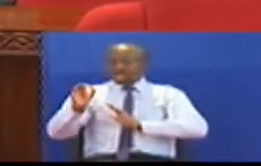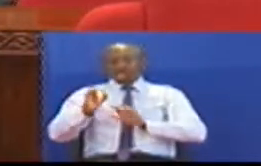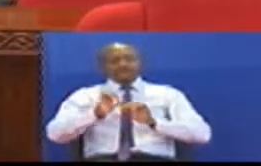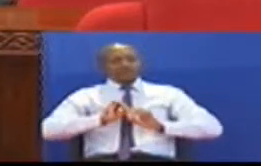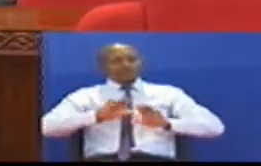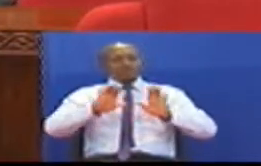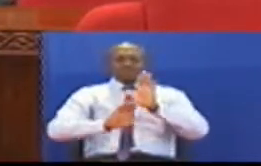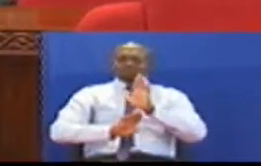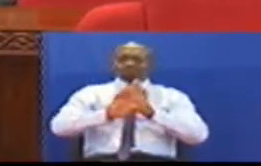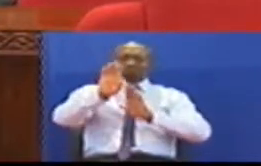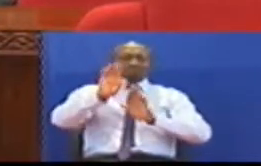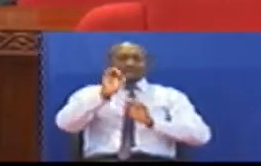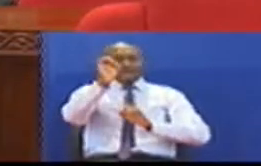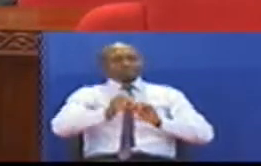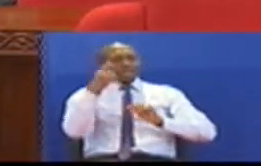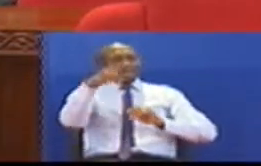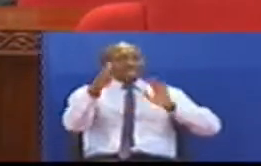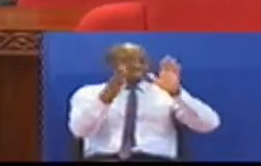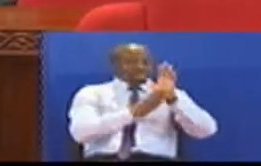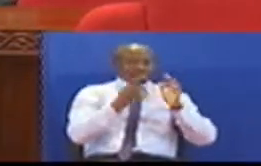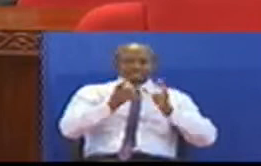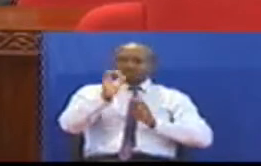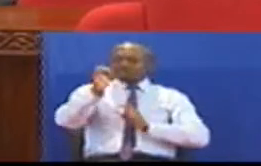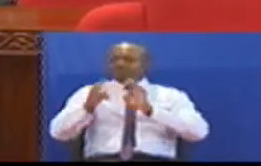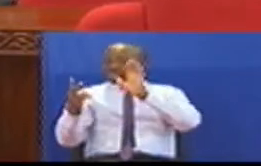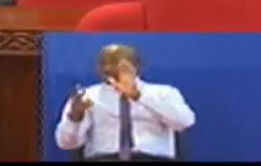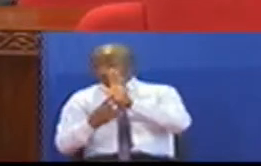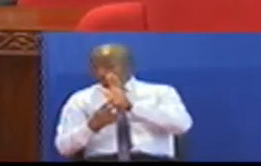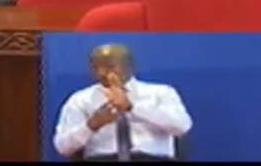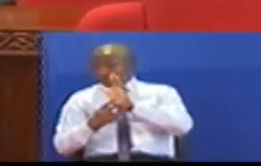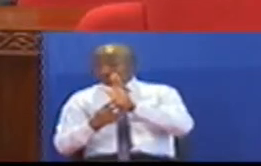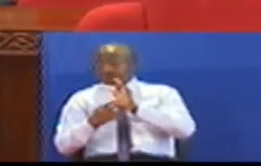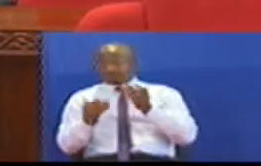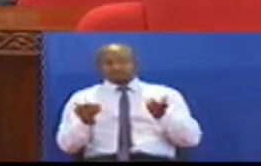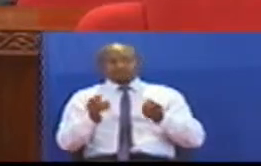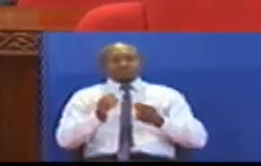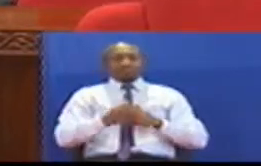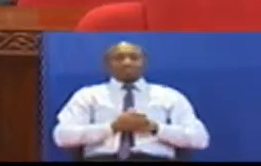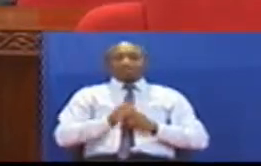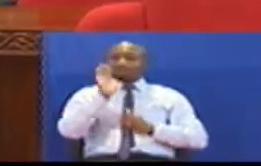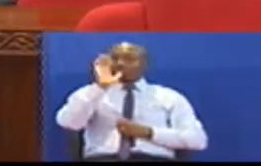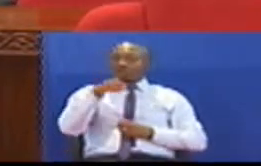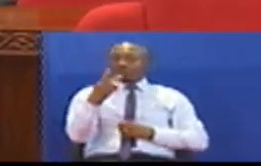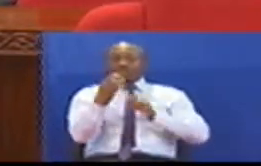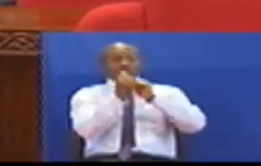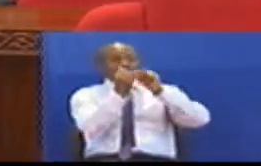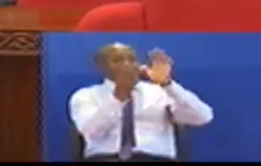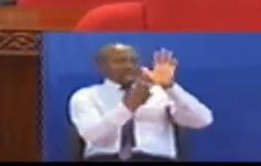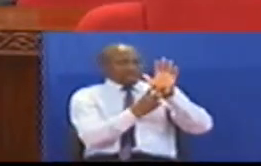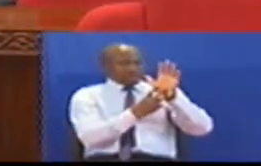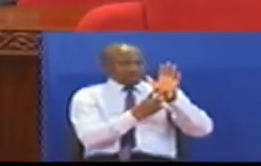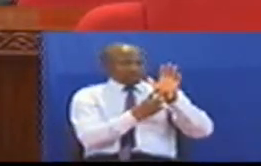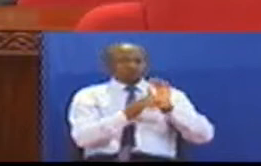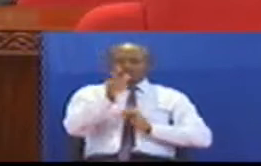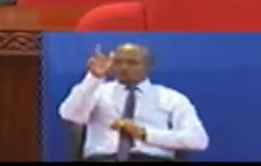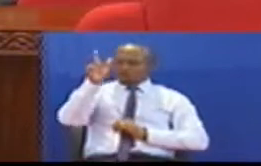na 7.2% kwa wenye umri kati ya miaka 15 mpaka 49. Mwaka 2018 takriban